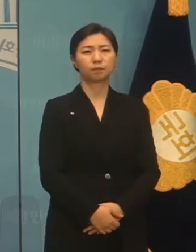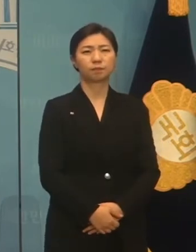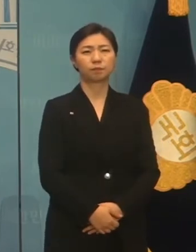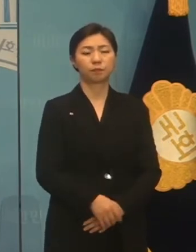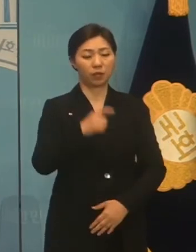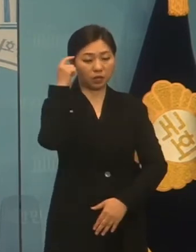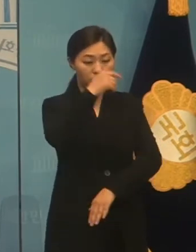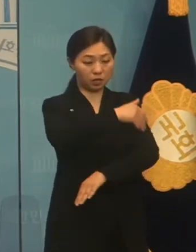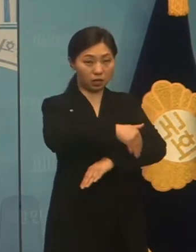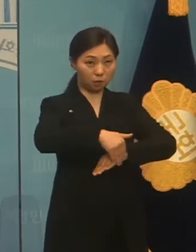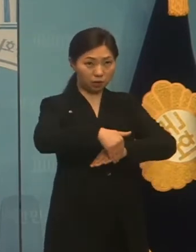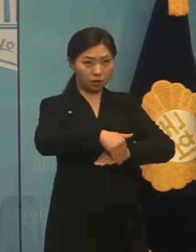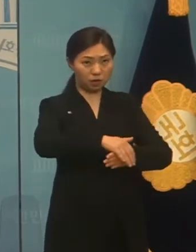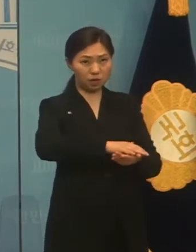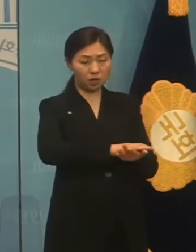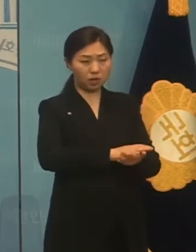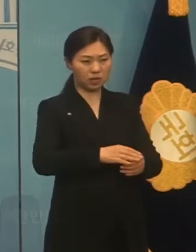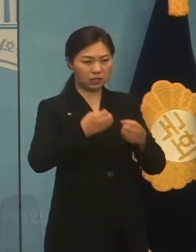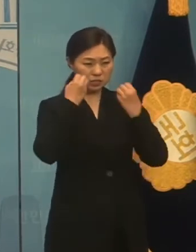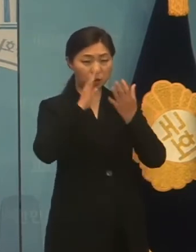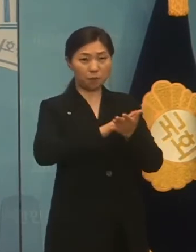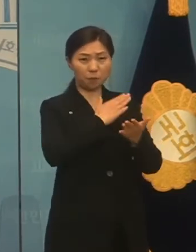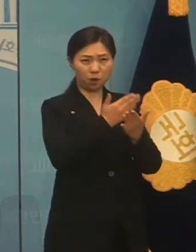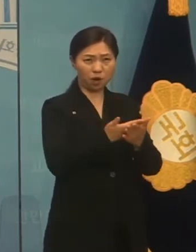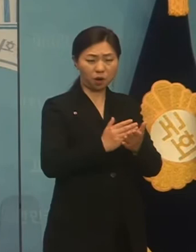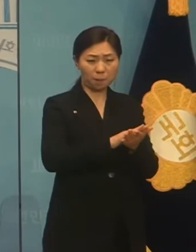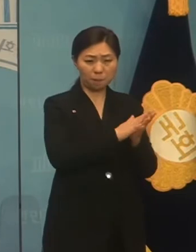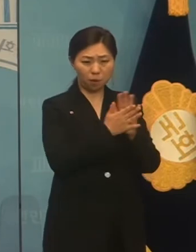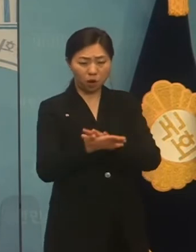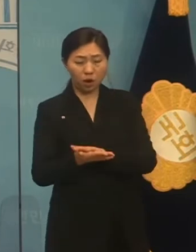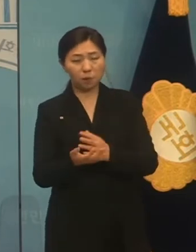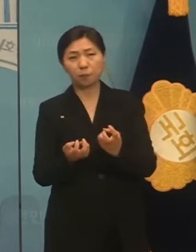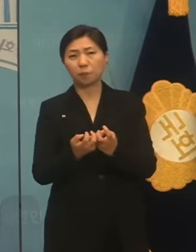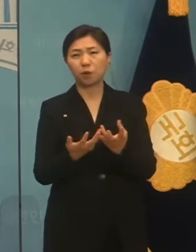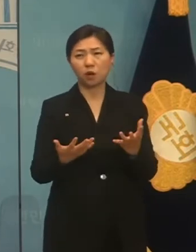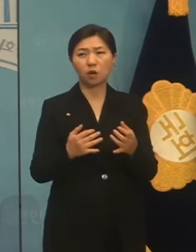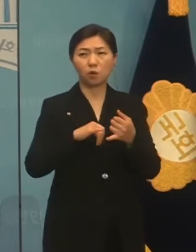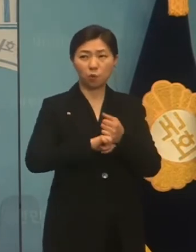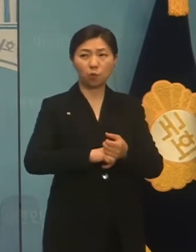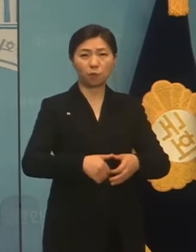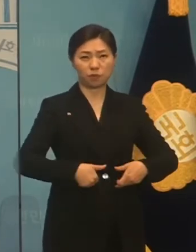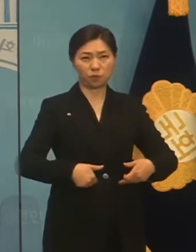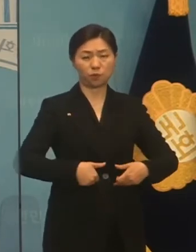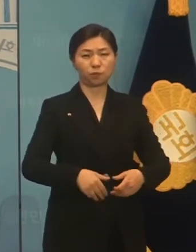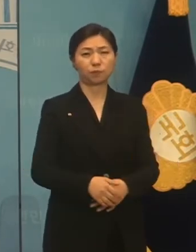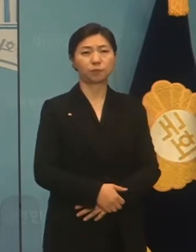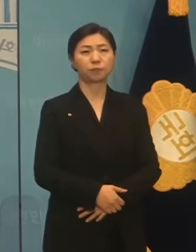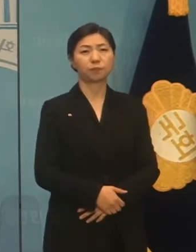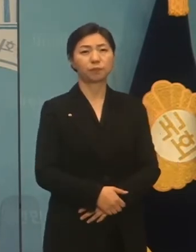계획과 변화는 거스를 수 없는 시대의 흐름입니다. 저는